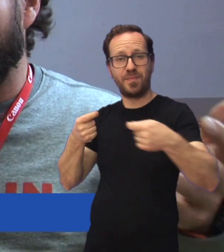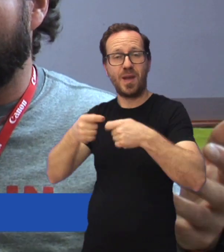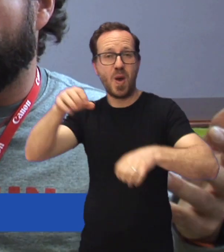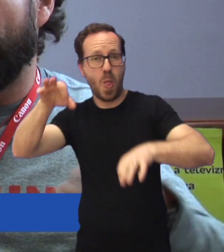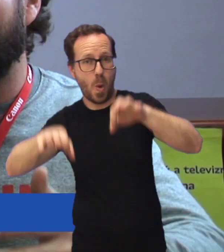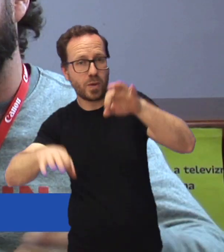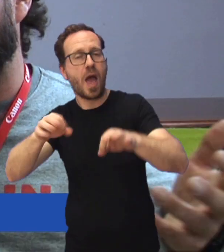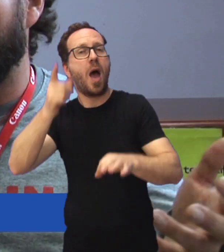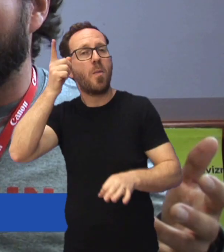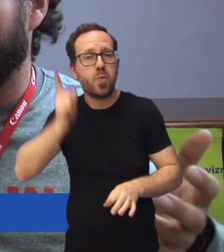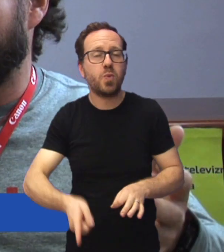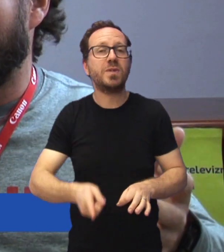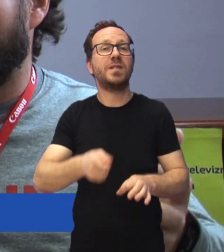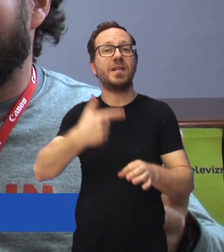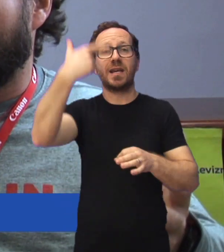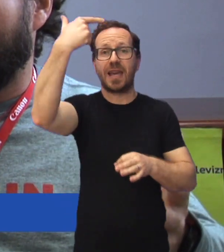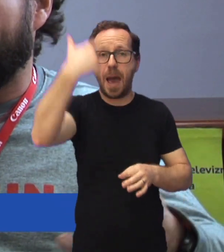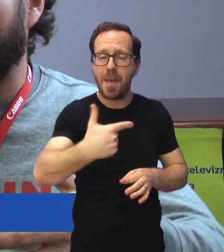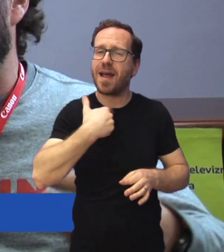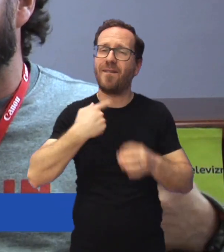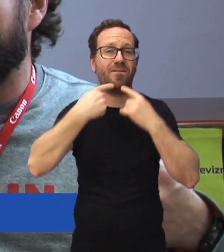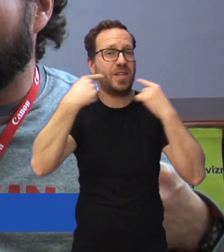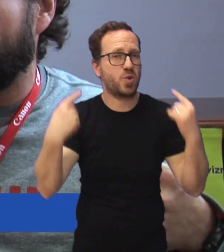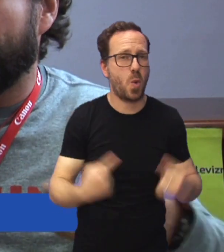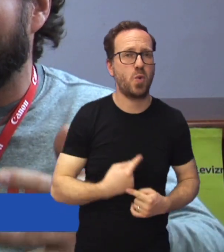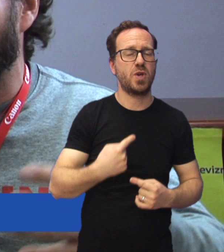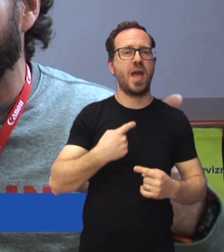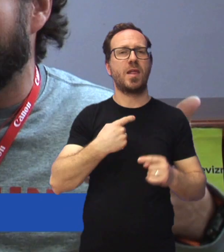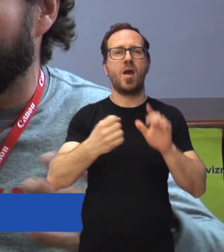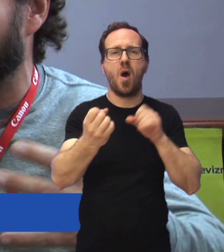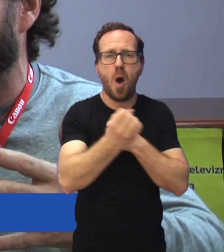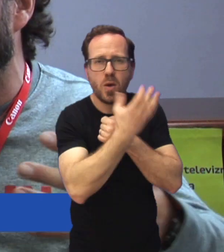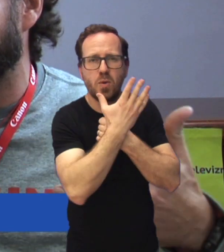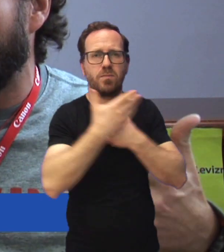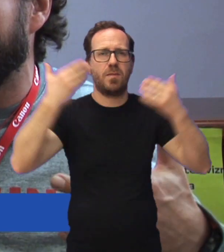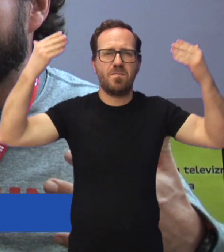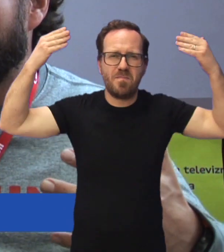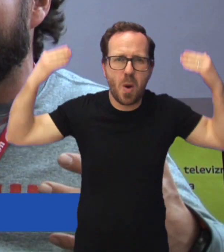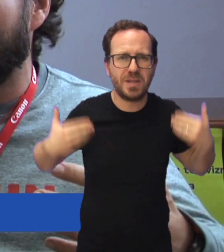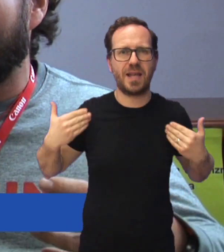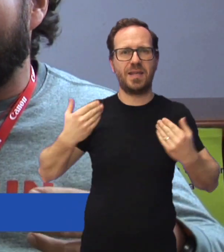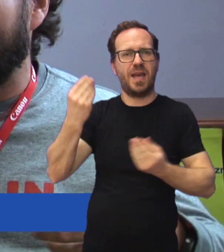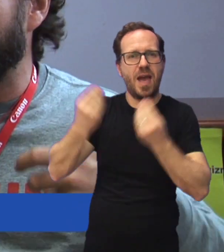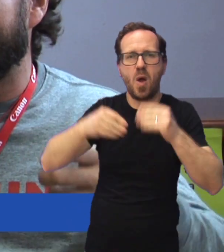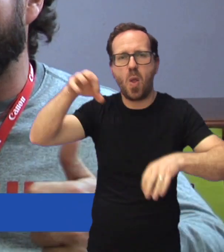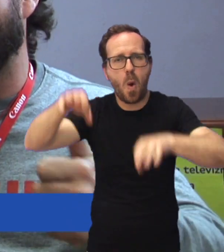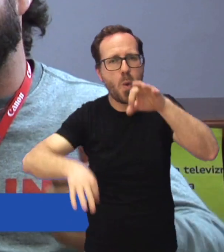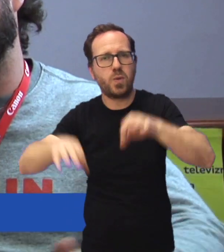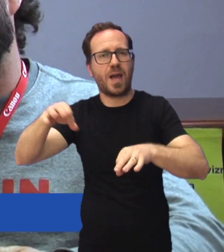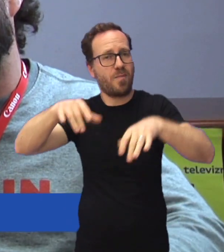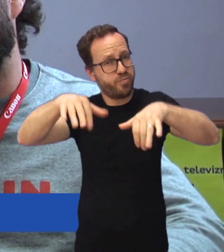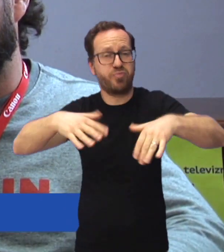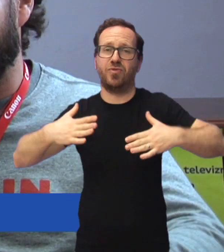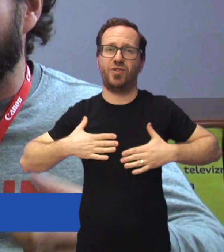musíme vyzkoušet přímo před kamerou. Se všema rekvizitama, se všema kulisama, v těch kulisách, kde jsme. A nedá se to